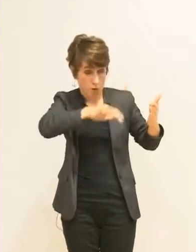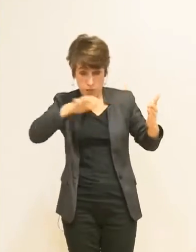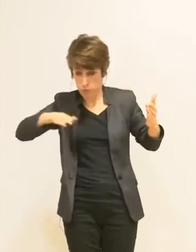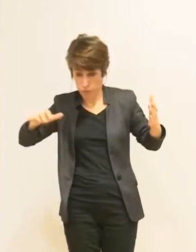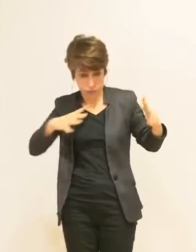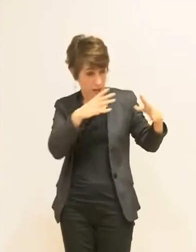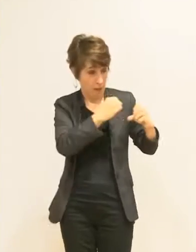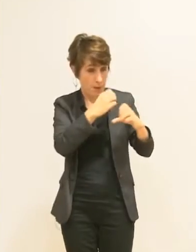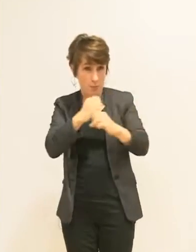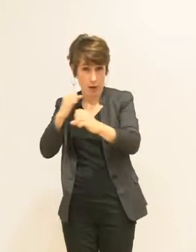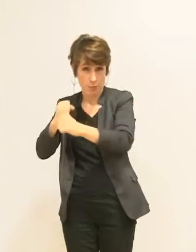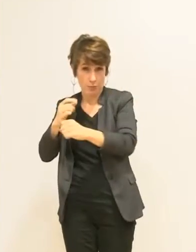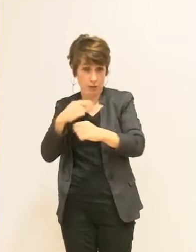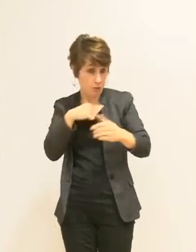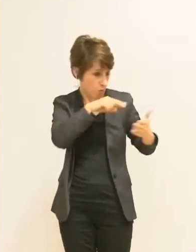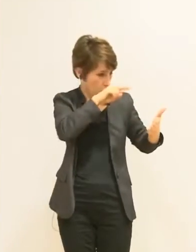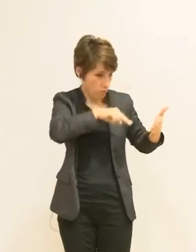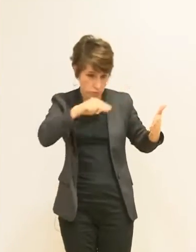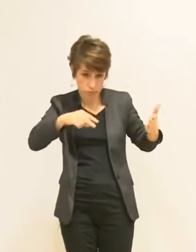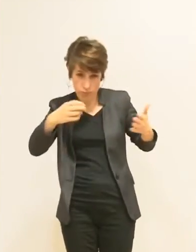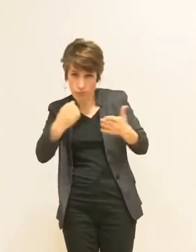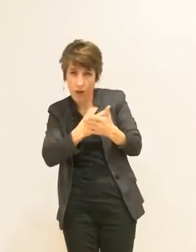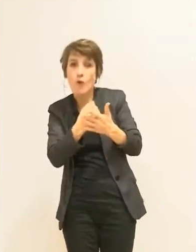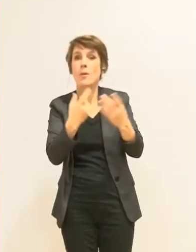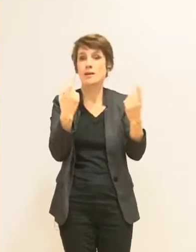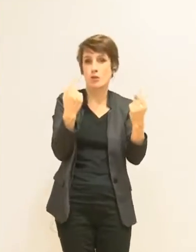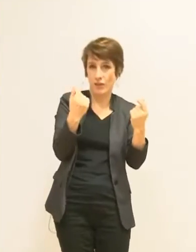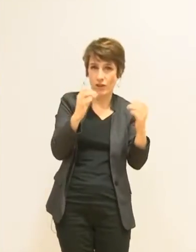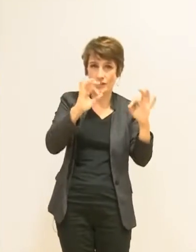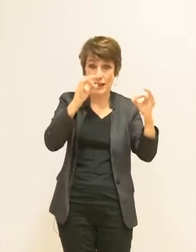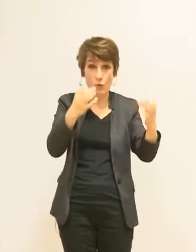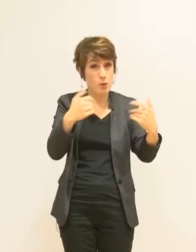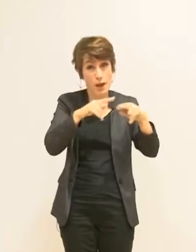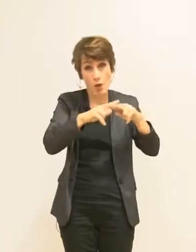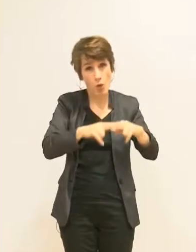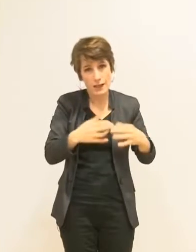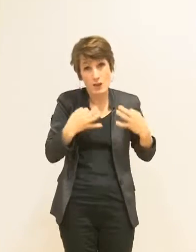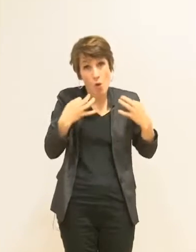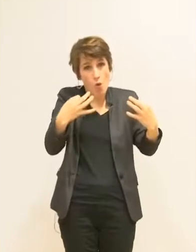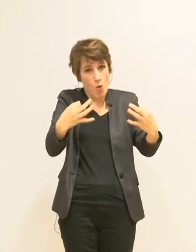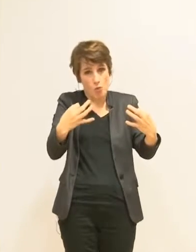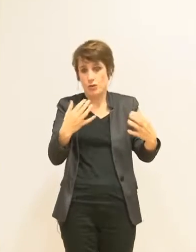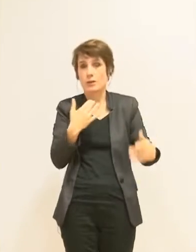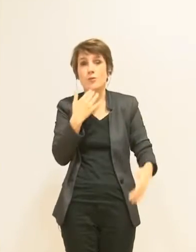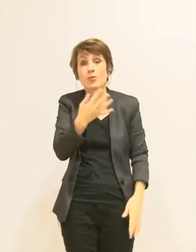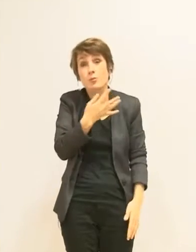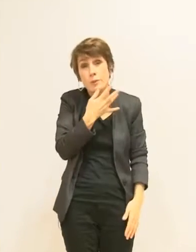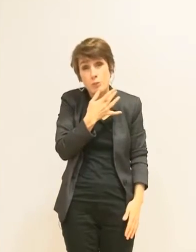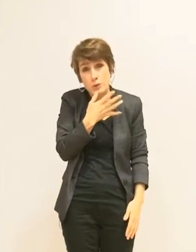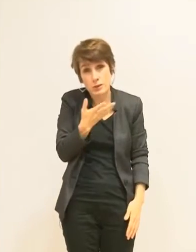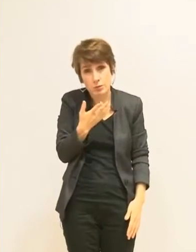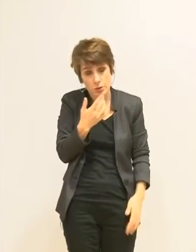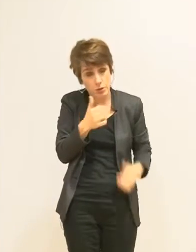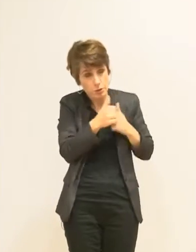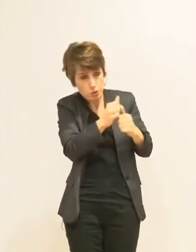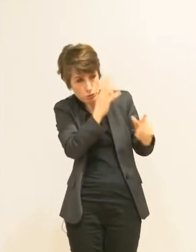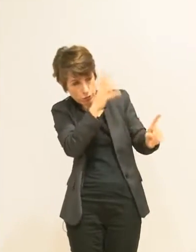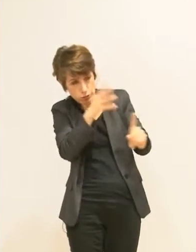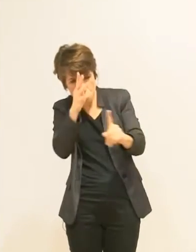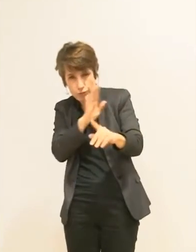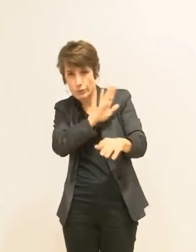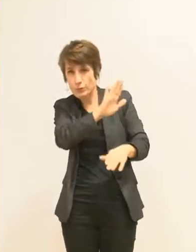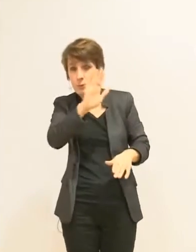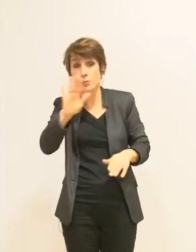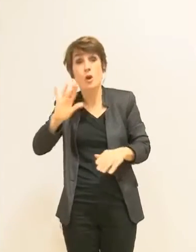synthèse, mis à part les aspects financiers, étaient de l'ordre du subjectif. Le classement, tant au premier jury